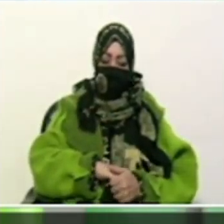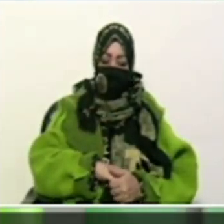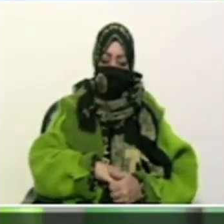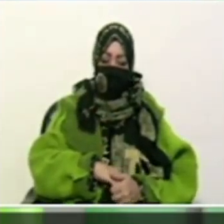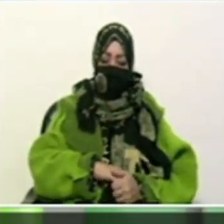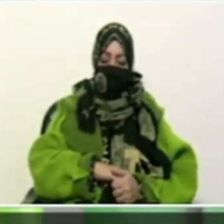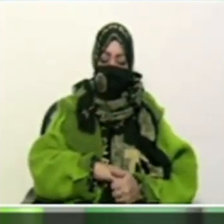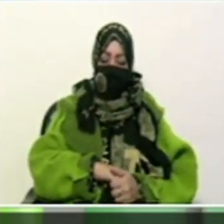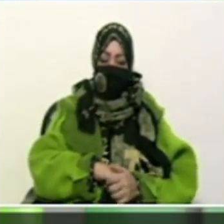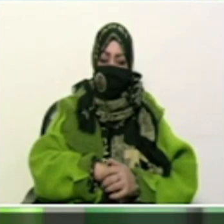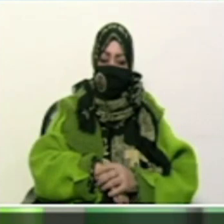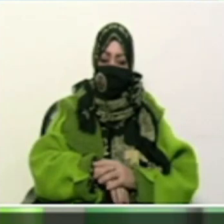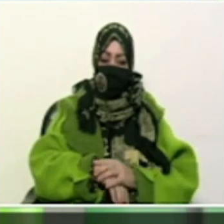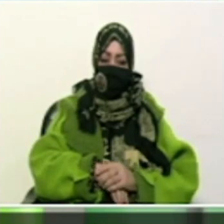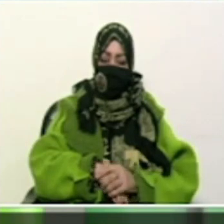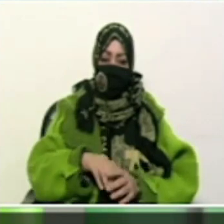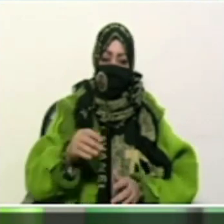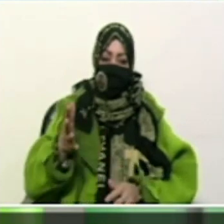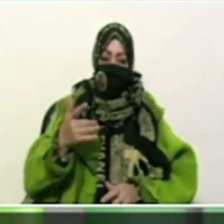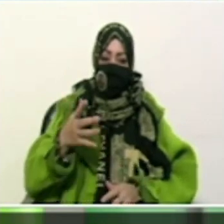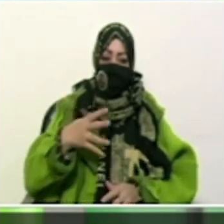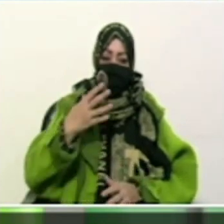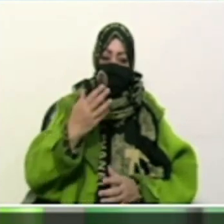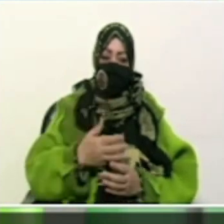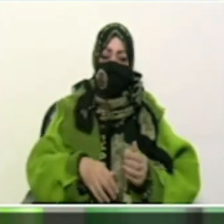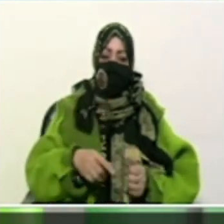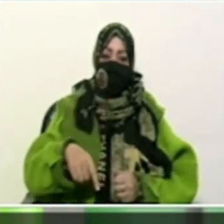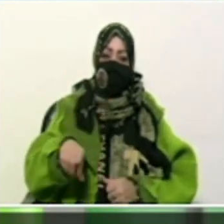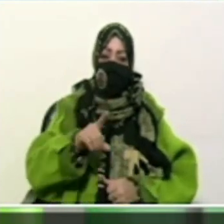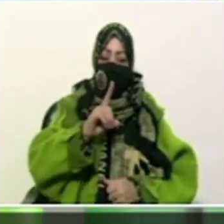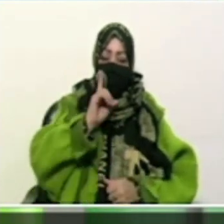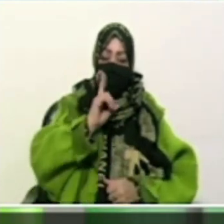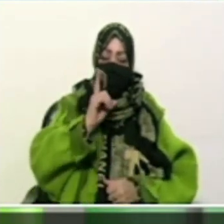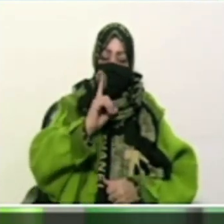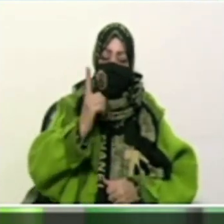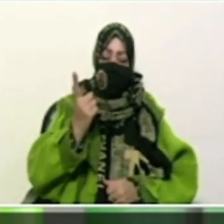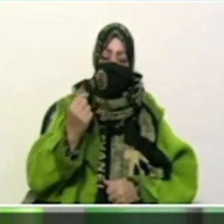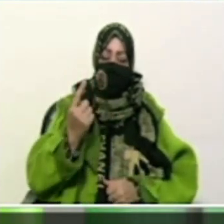واضح سؤالك ان شاء الله. واعلق عليه باذن الله.